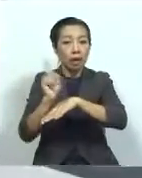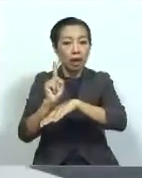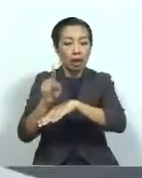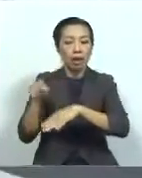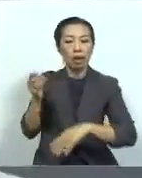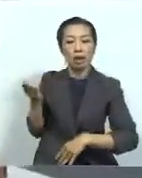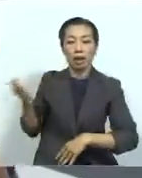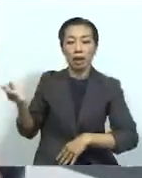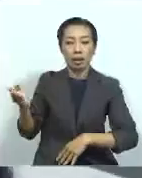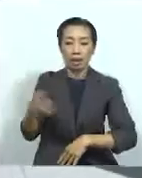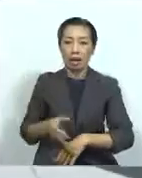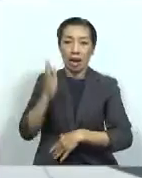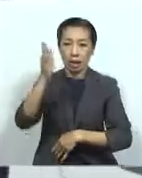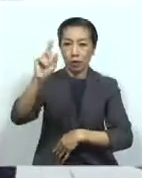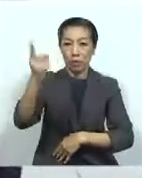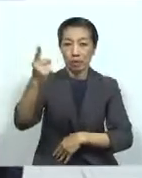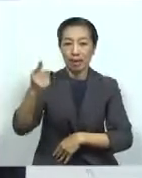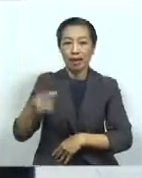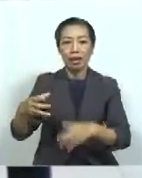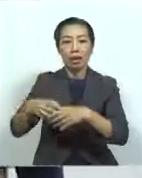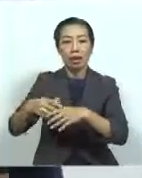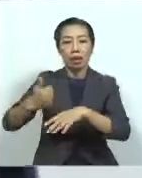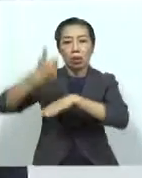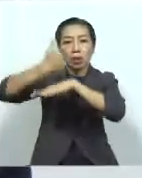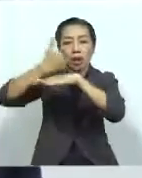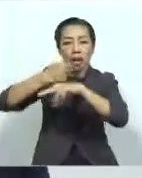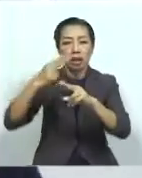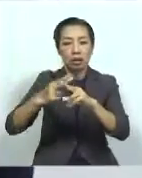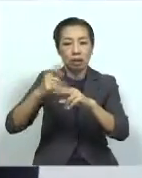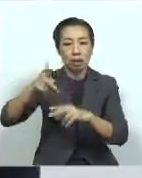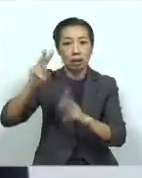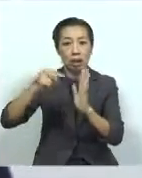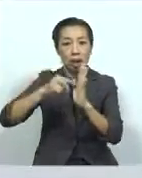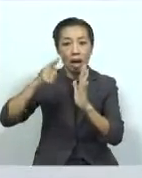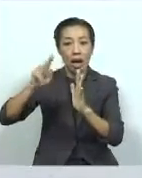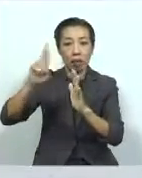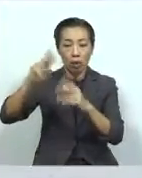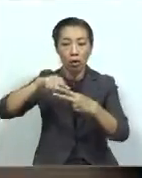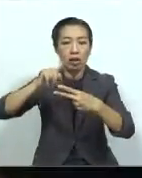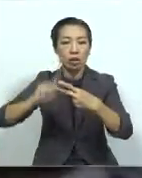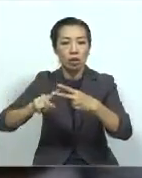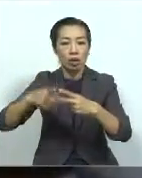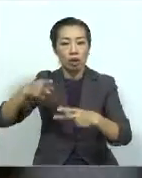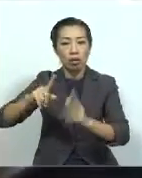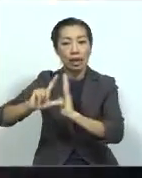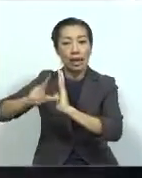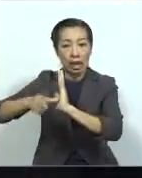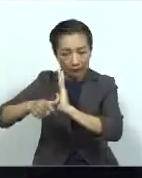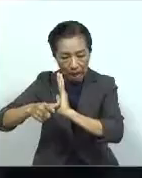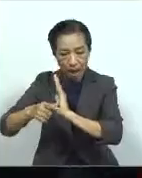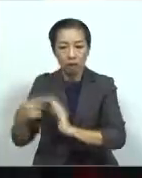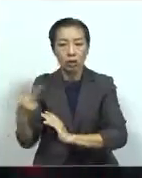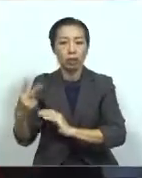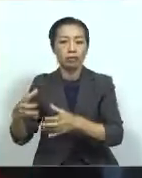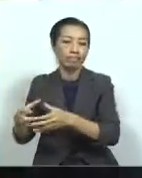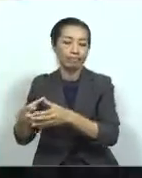ยคนนี้เลยฮะนายธนาธรจึงรุ่งเรืองกิจนะครับซึ่งเป็นหัวหน้าพรรคนะครับพร้อมด้วยนายปิยบุตรแสงกนกุลนะครับเลขาธิการพรรคเข้